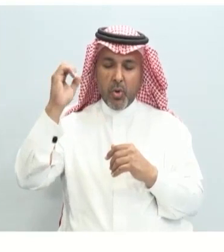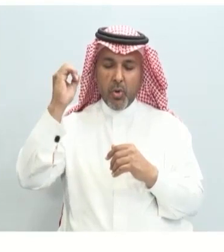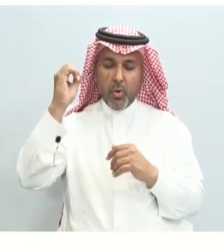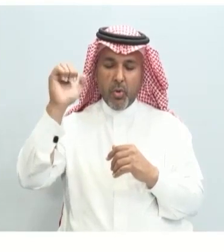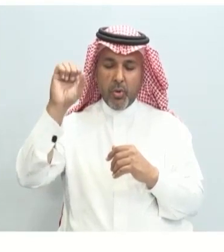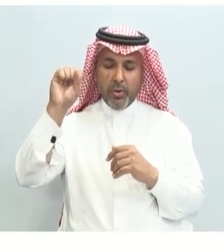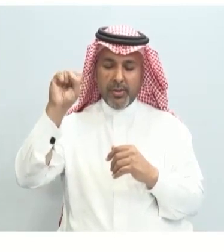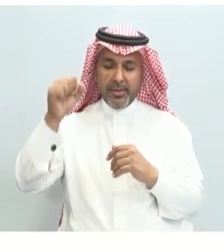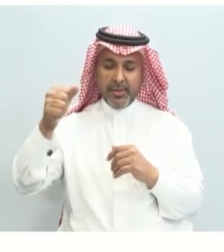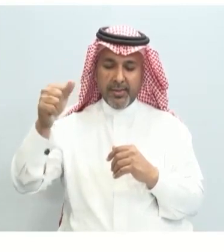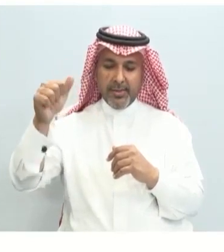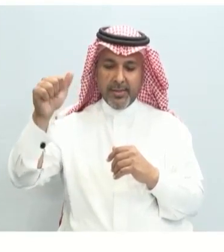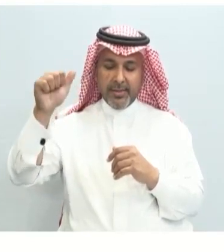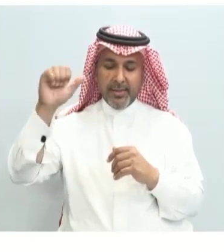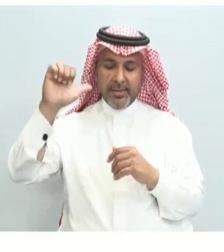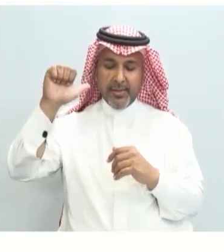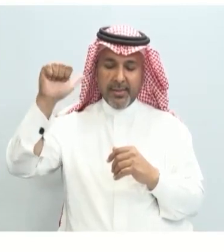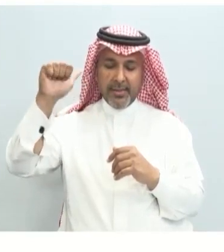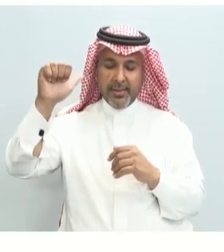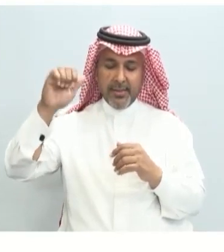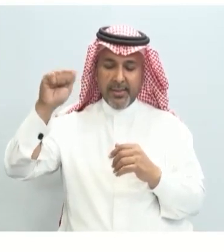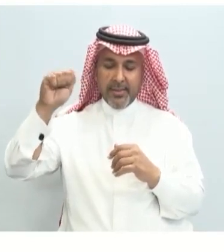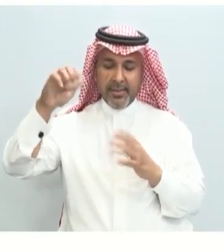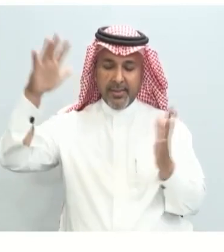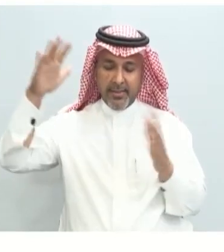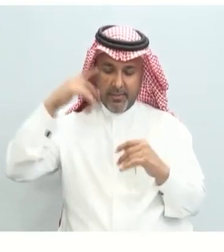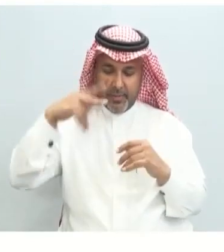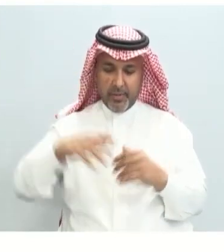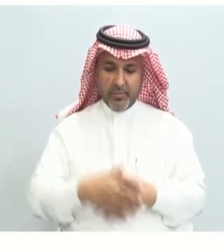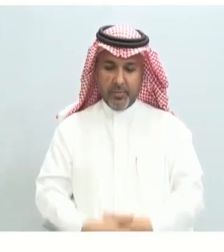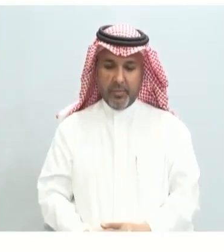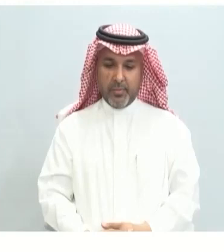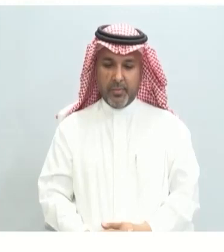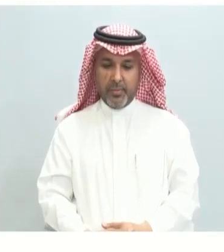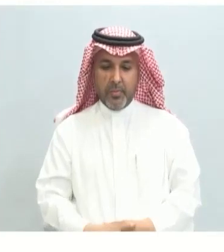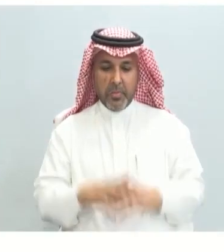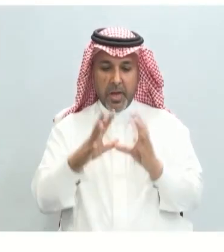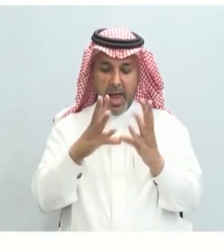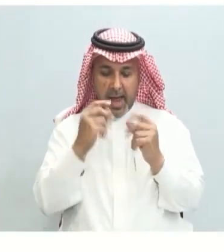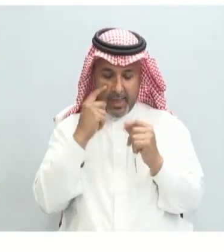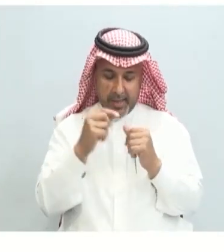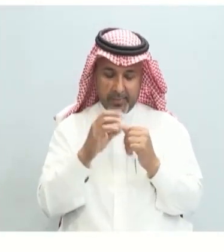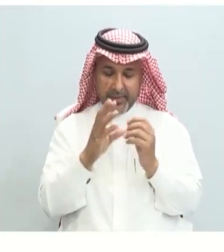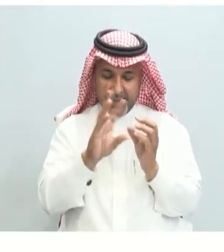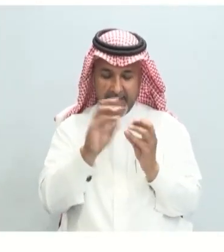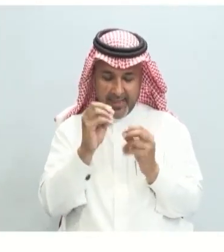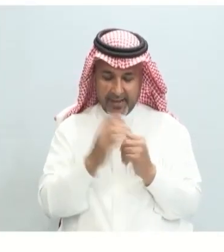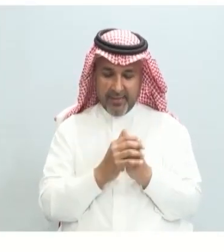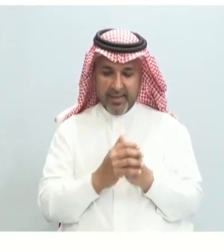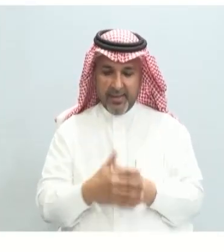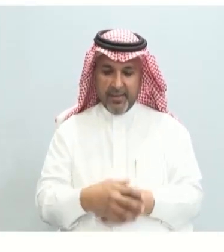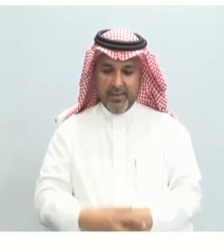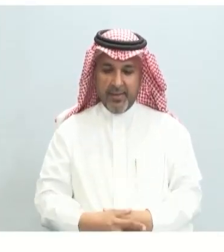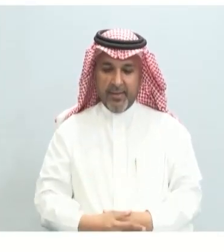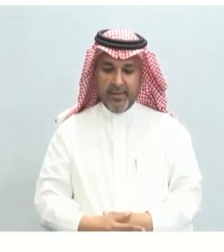تربيع زائدا 338 تربيع ناقص 2 في 520